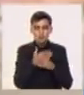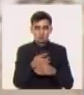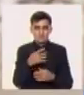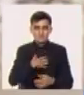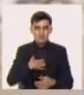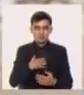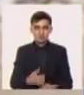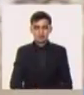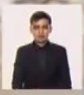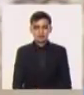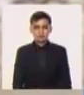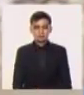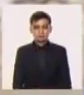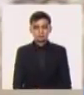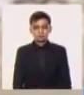важно.